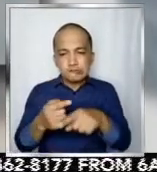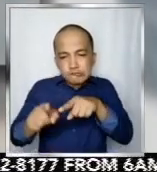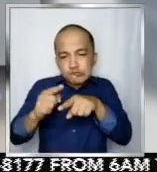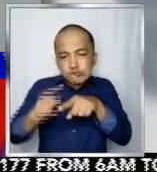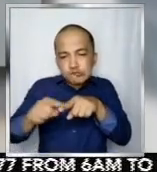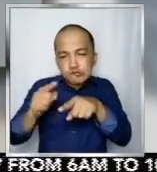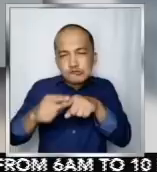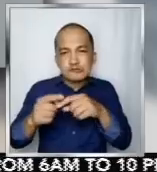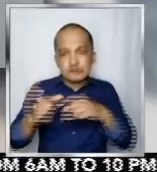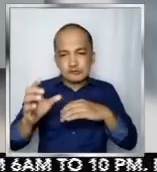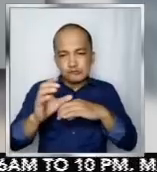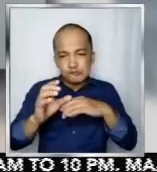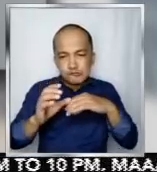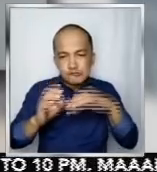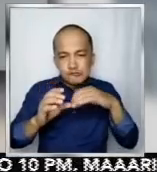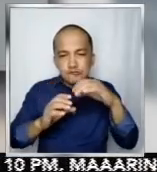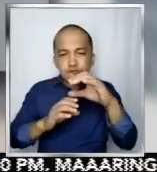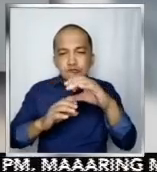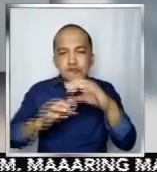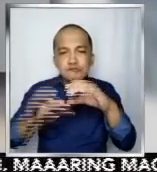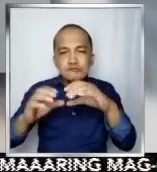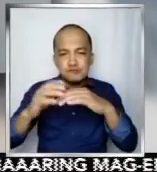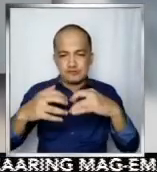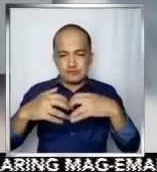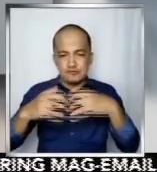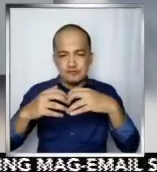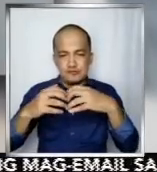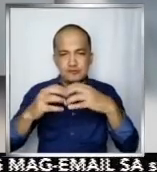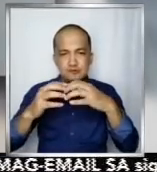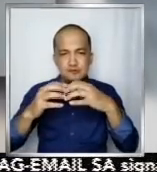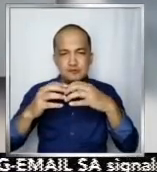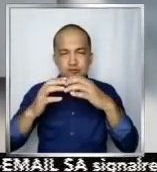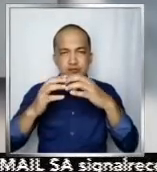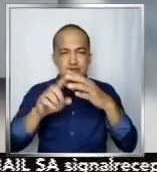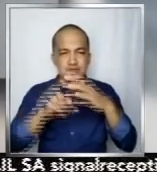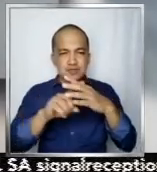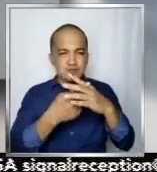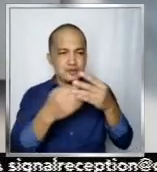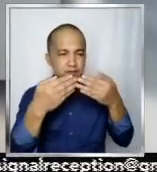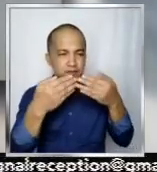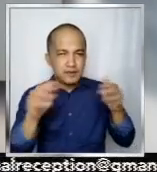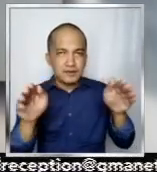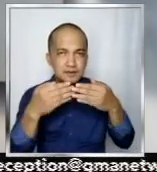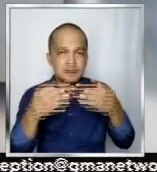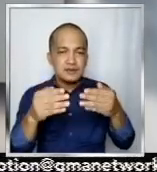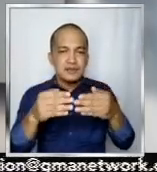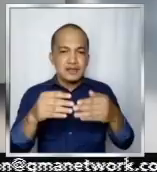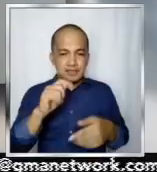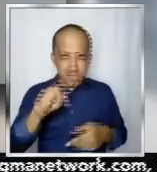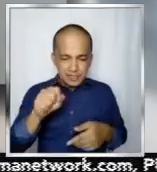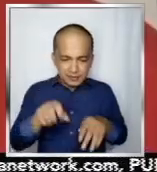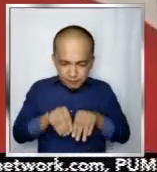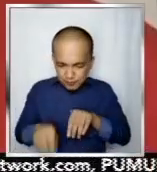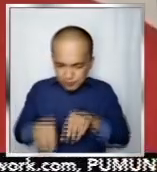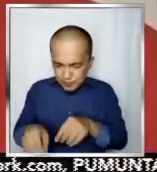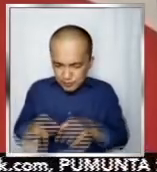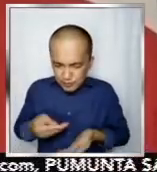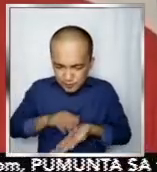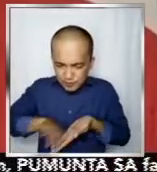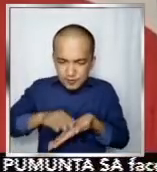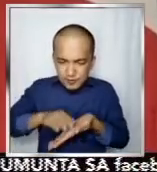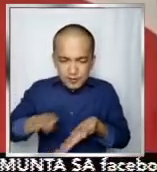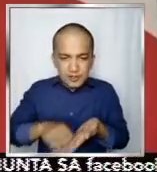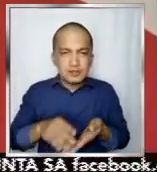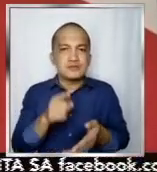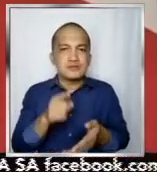ang paglalagay ng pintana, AC units at tiles. Ibinabahagi niya sa kanyang fans. Ko sa mga past interviews